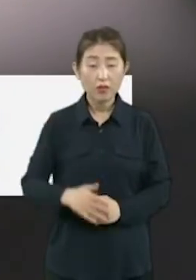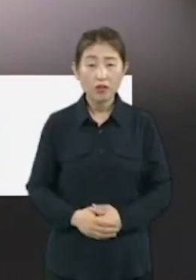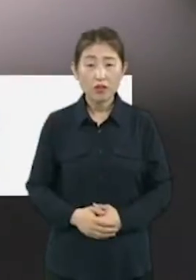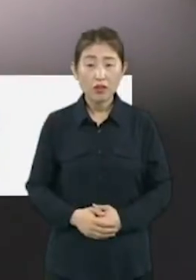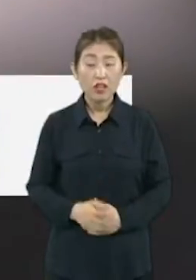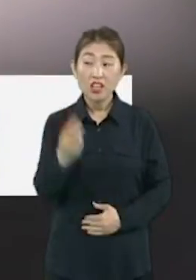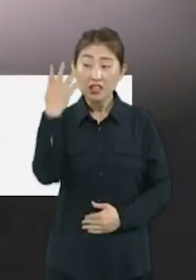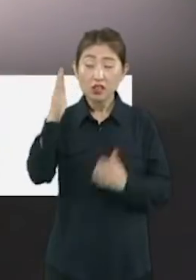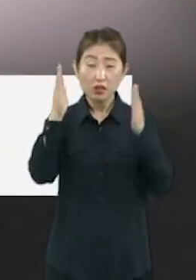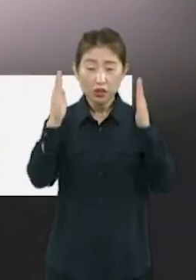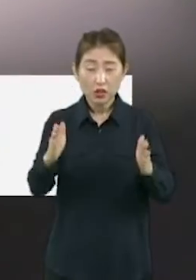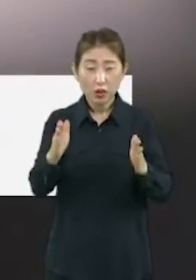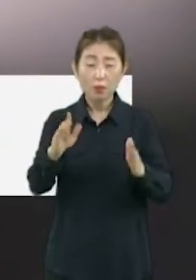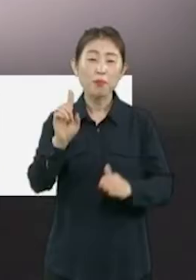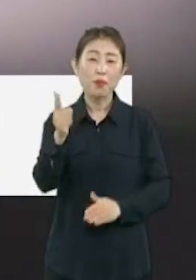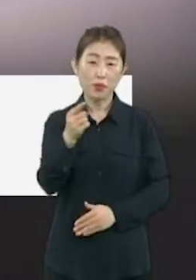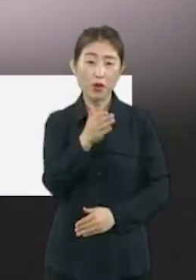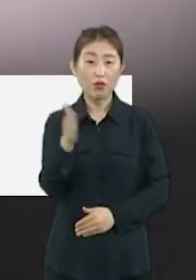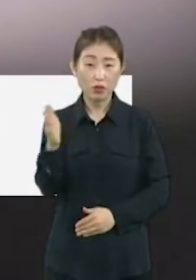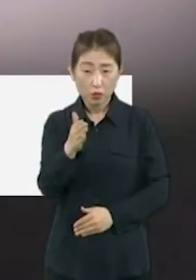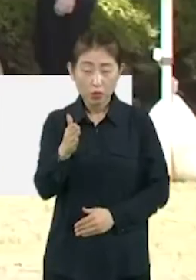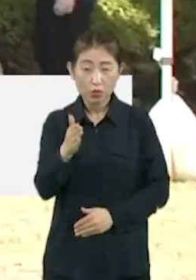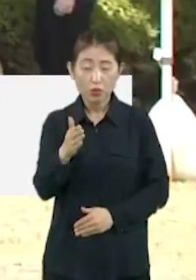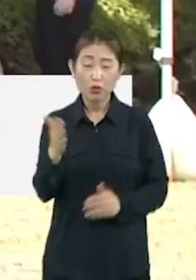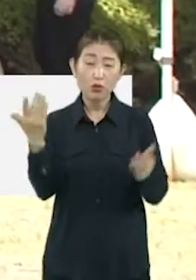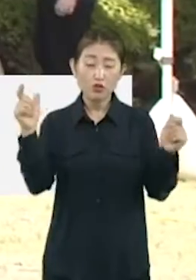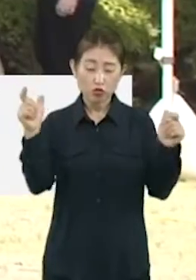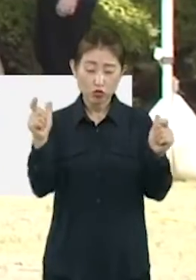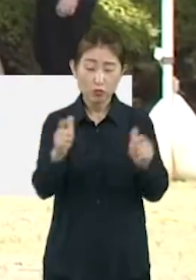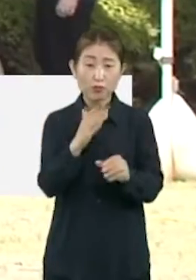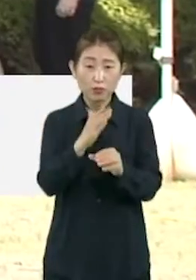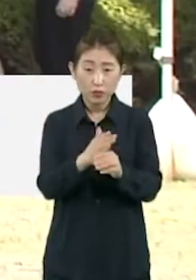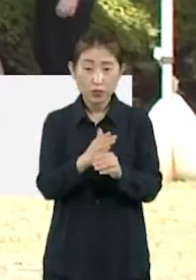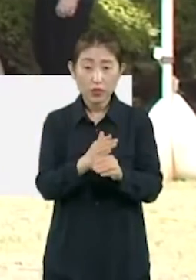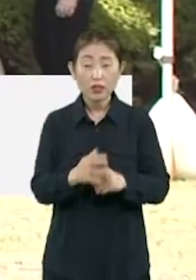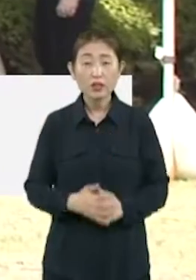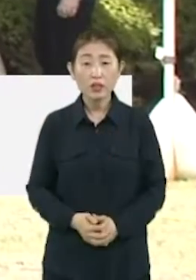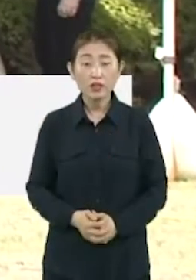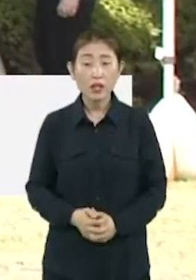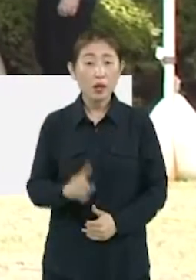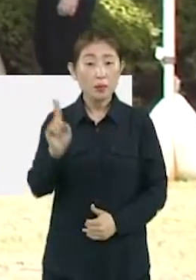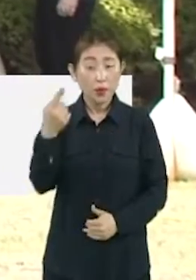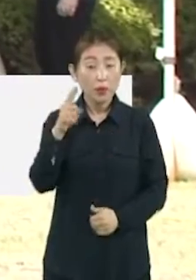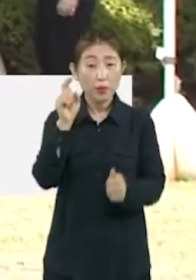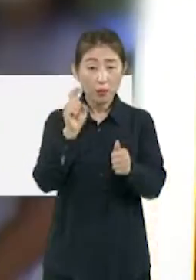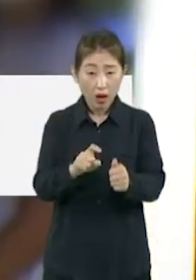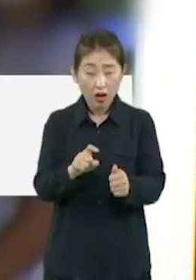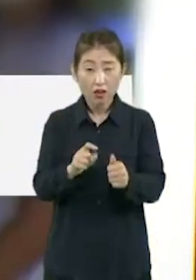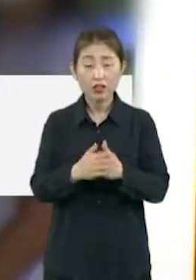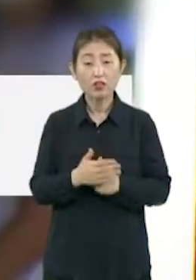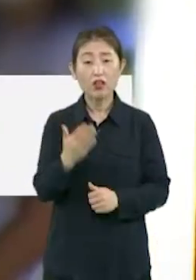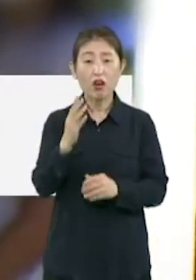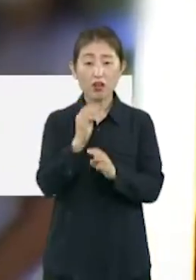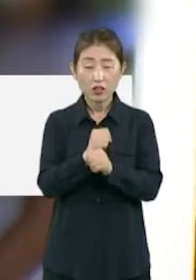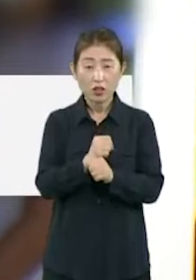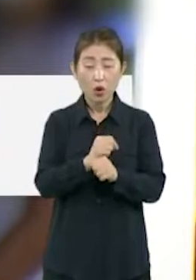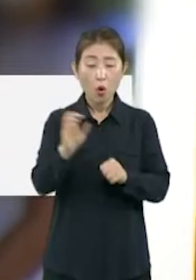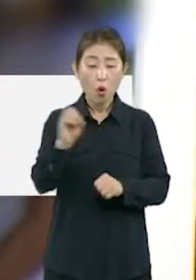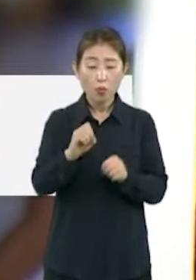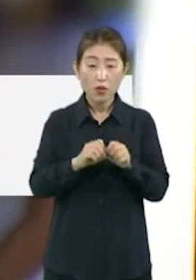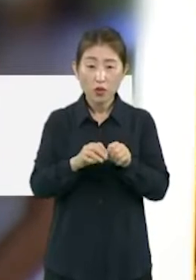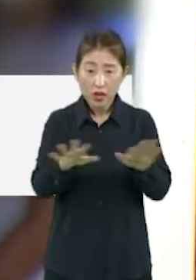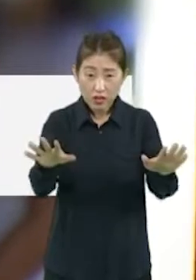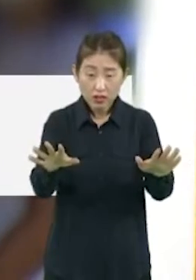사흘 연속 100명 대를 기록하면서 감소세를 보이고 있는데 연속 100명 때 를 기록한 것은 오메 그런 변이가